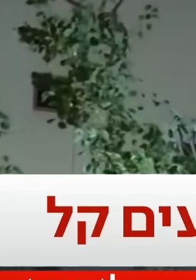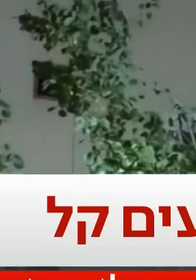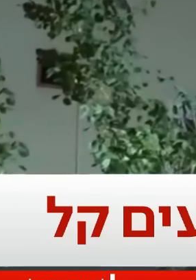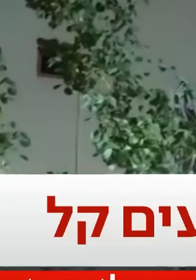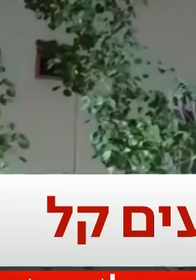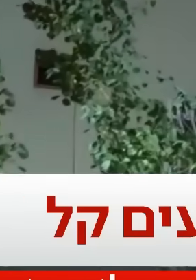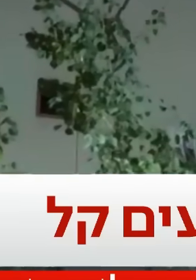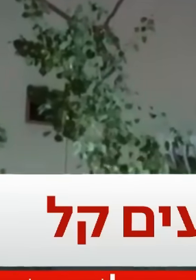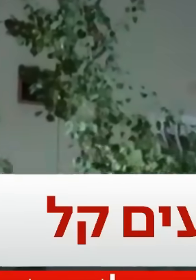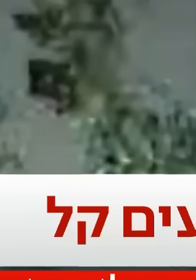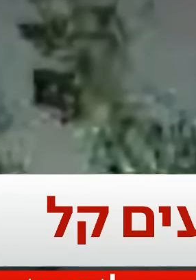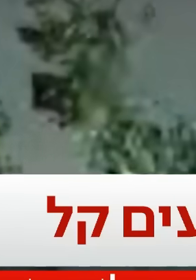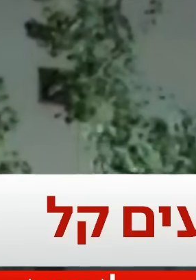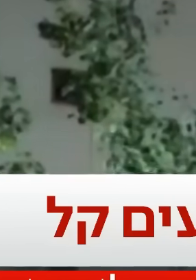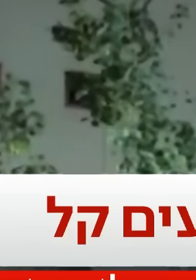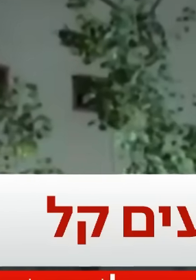כן. שנמצא כאן איתי.